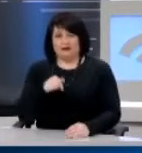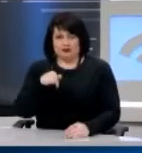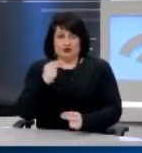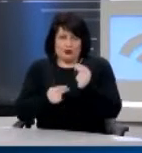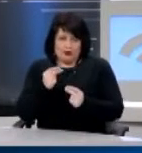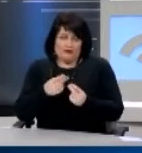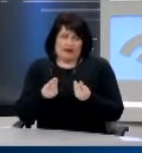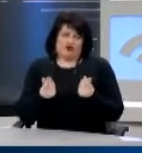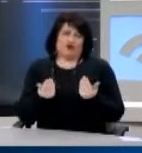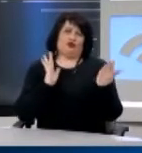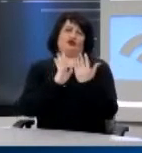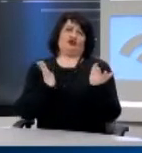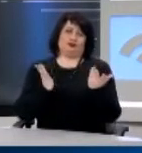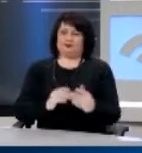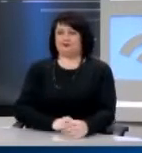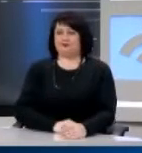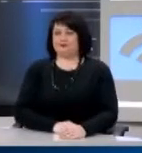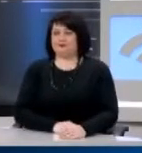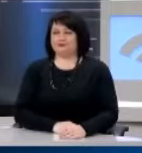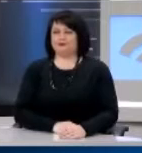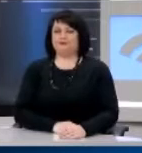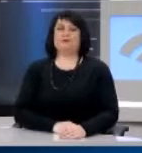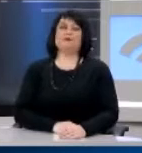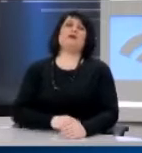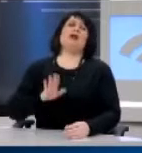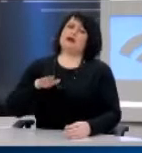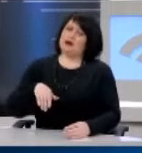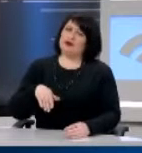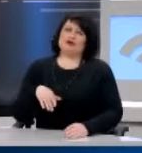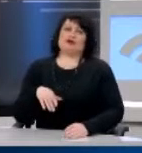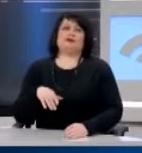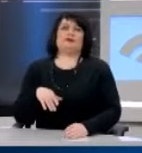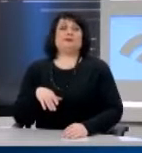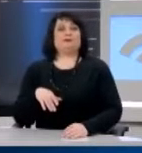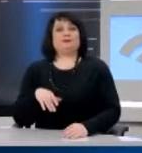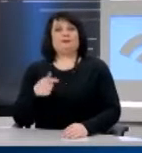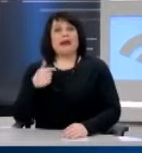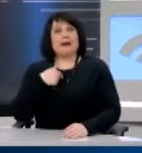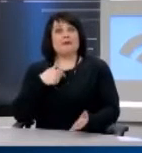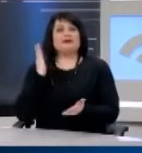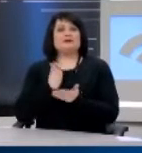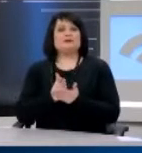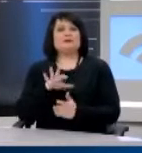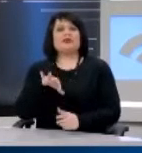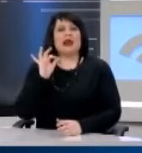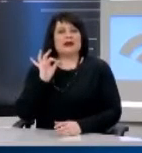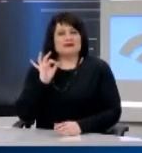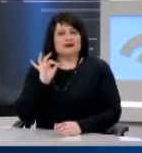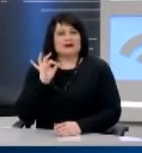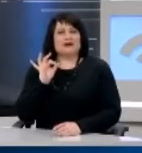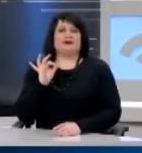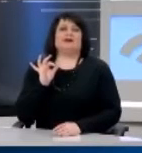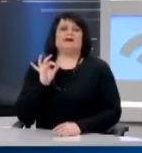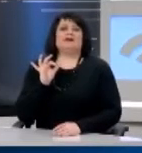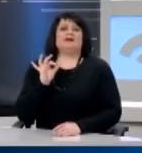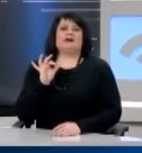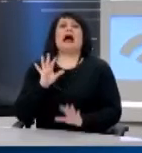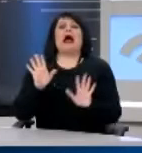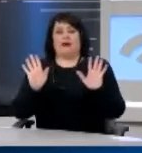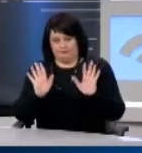δημογραφικού. Και τέλος, εμείς επιλέξαμε... και να πω εδώ